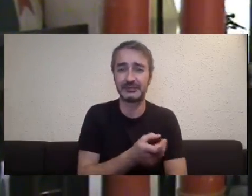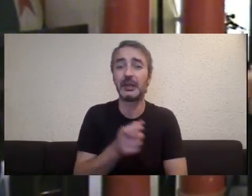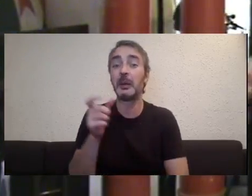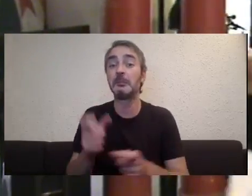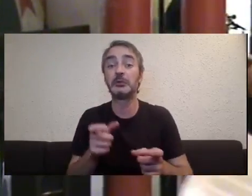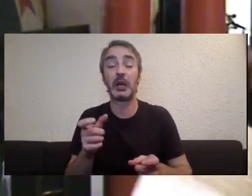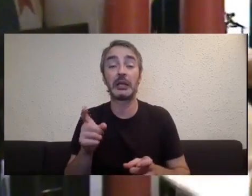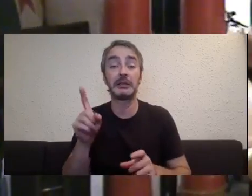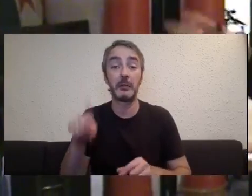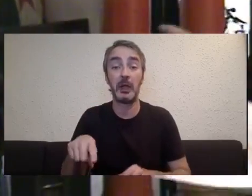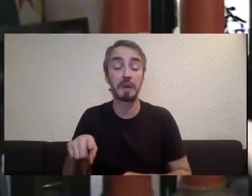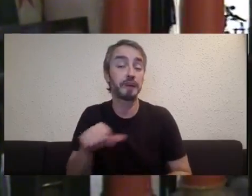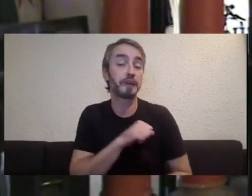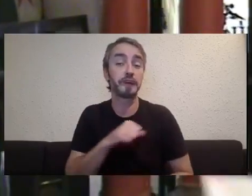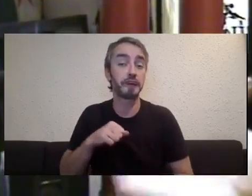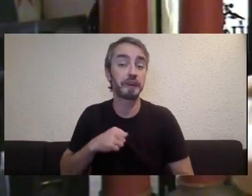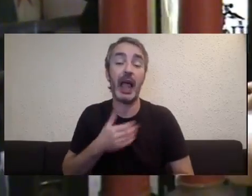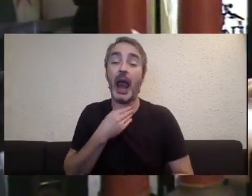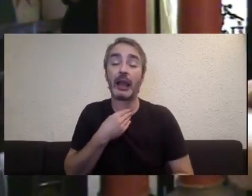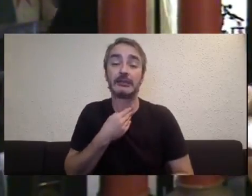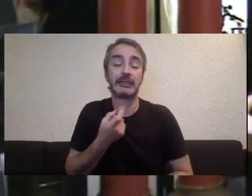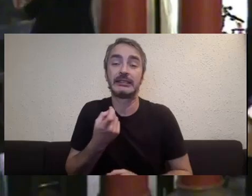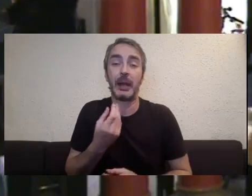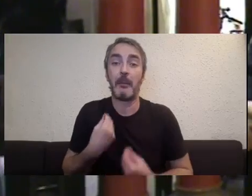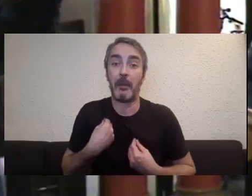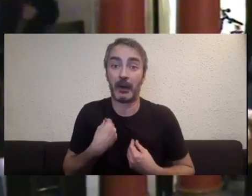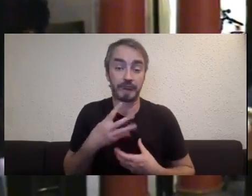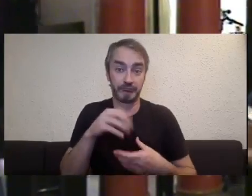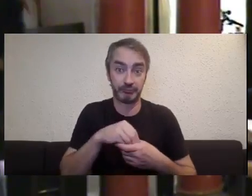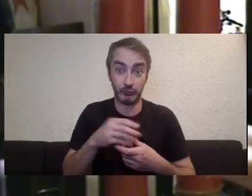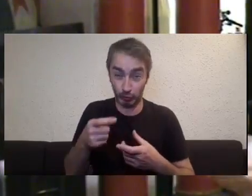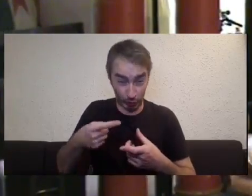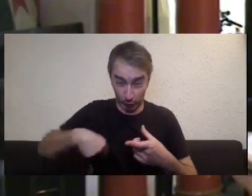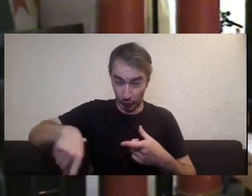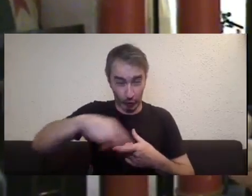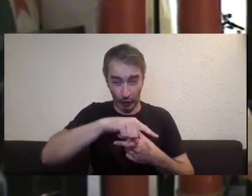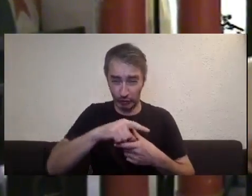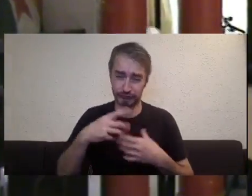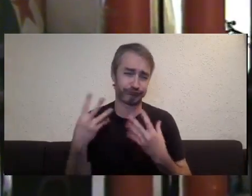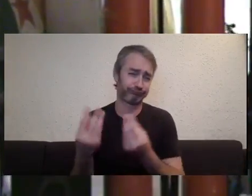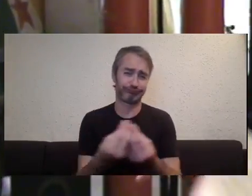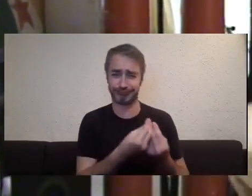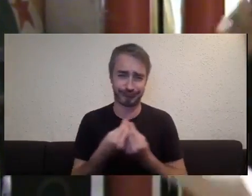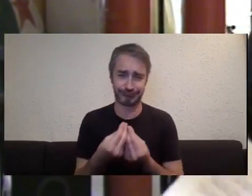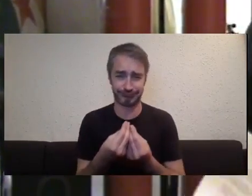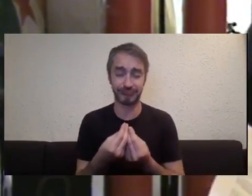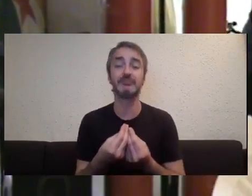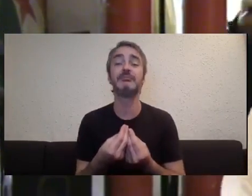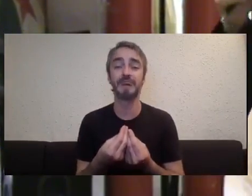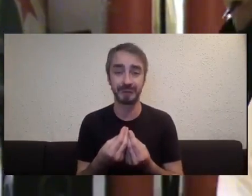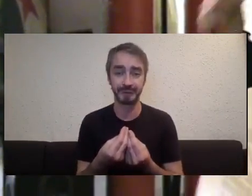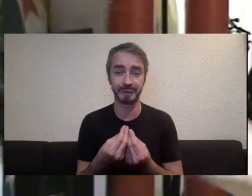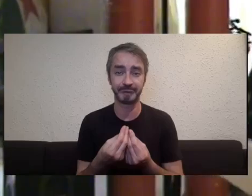etcètera. Gent que pura i simplement doncs, tenia una necessitat d'habitatge. Doncs tota aquesta gent ens